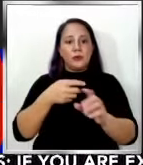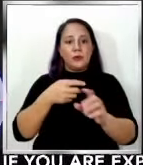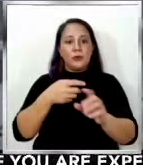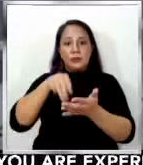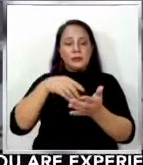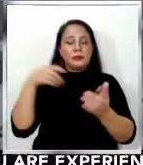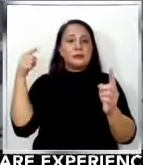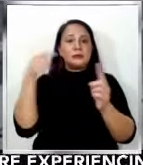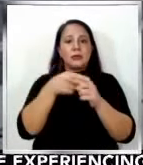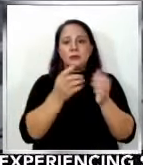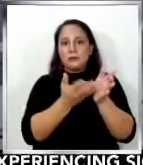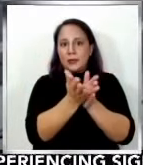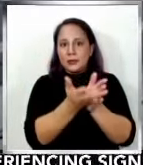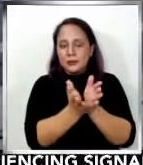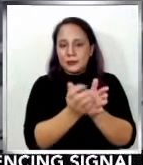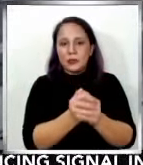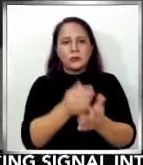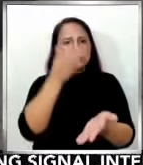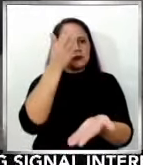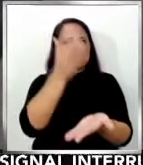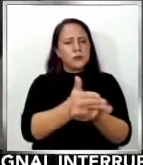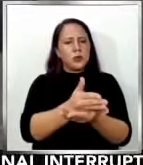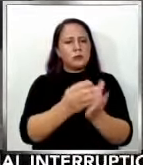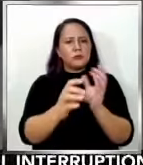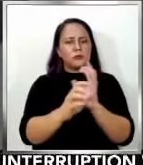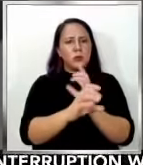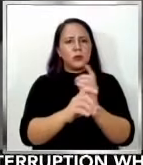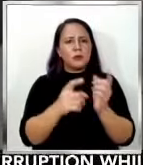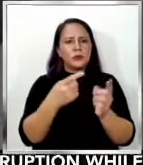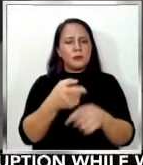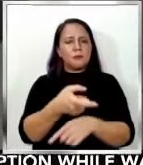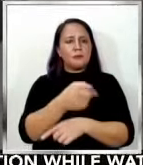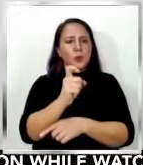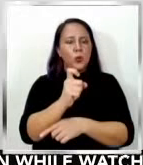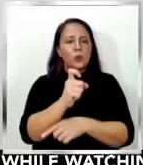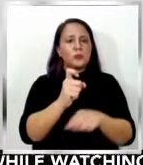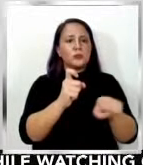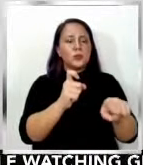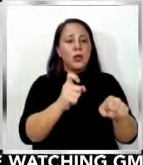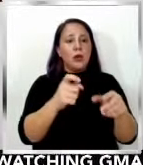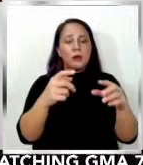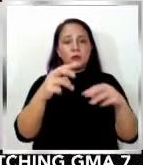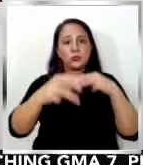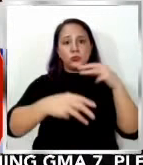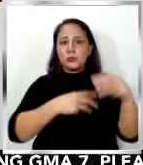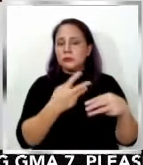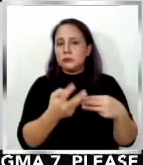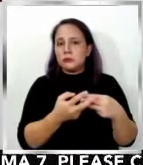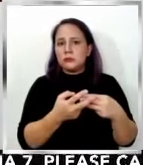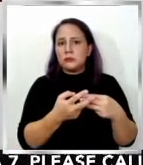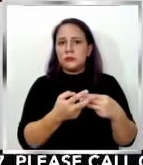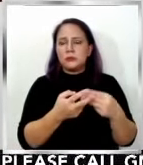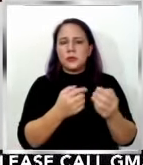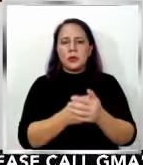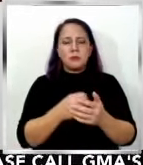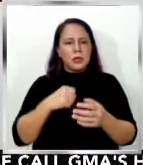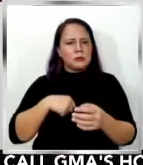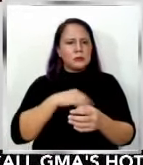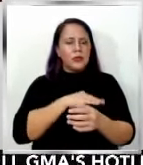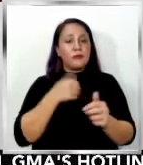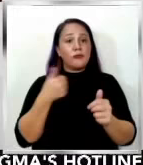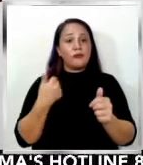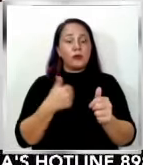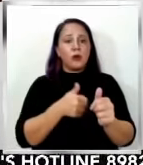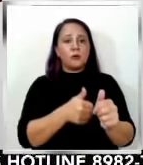City. Huminto ang sasakyan matapos barilin ng polis ang gulong nito. Yung mga personnel natin, hinabol lang siya. But in